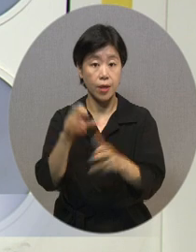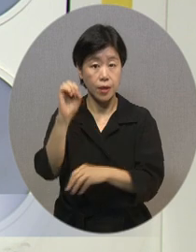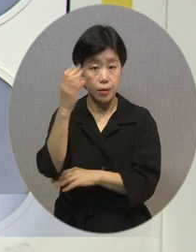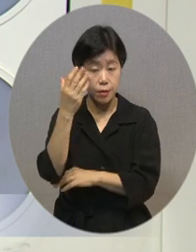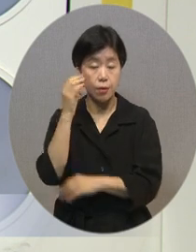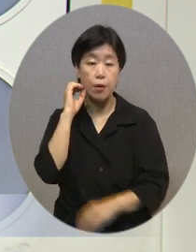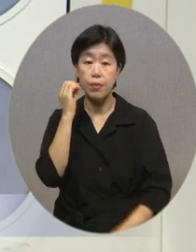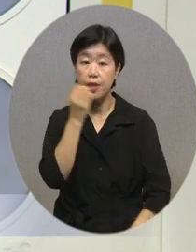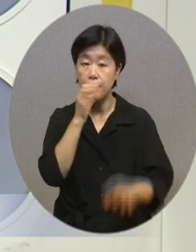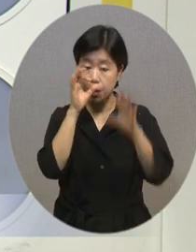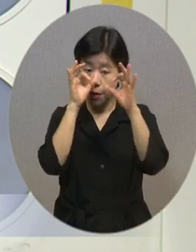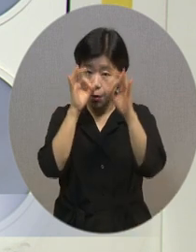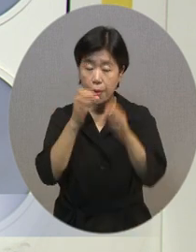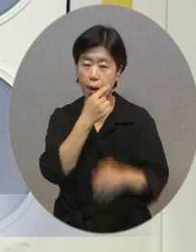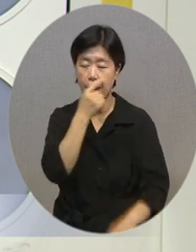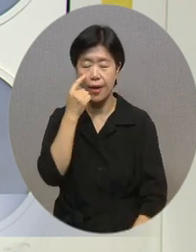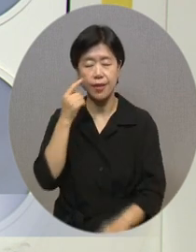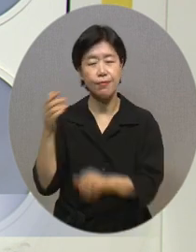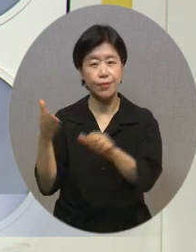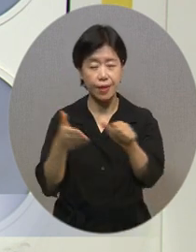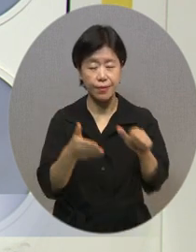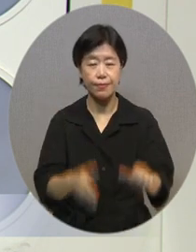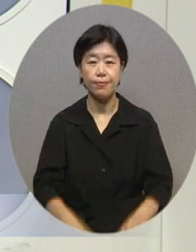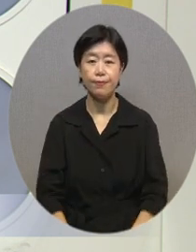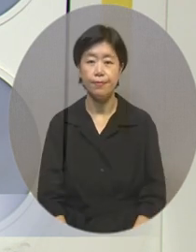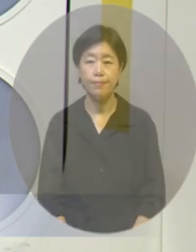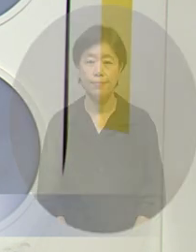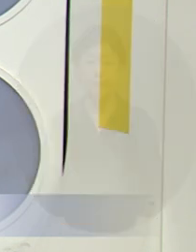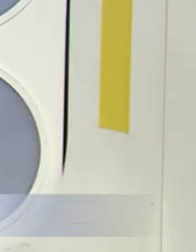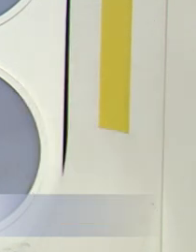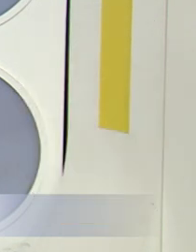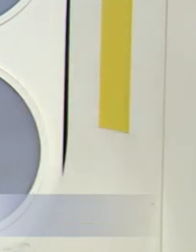웰페어 뉴스 홈페이지를 통해 확인할 수